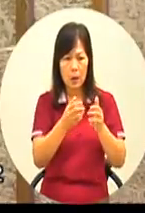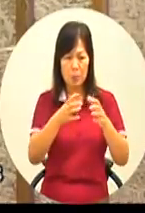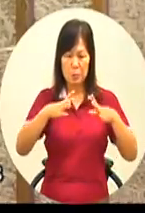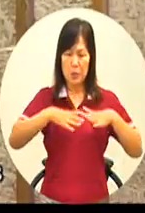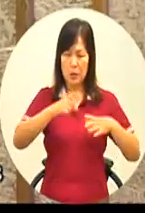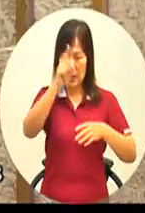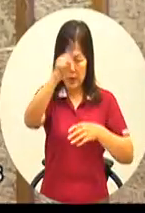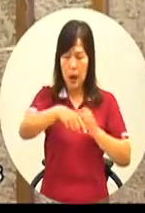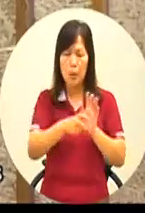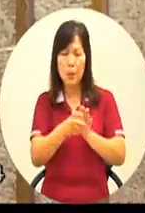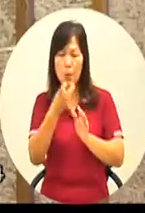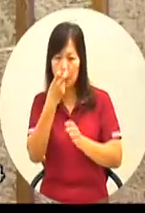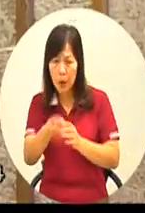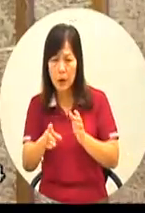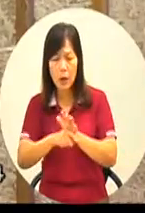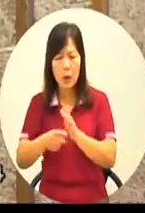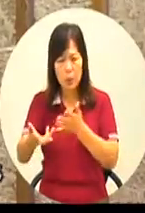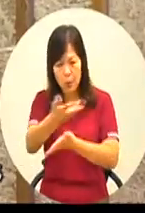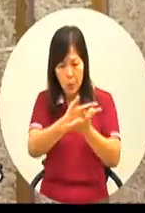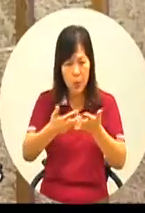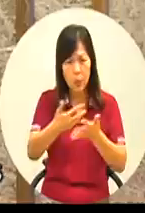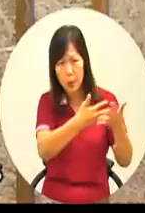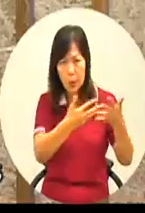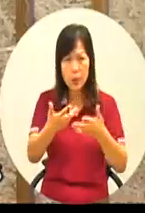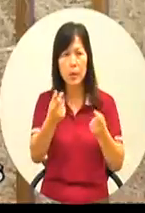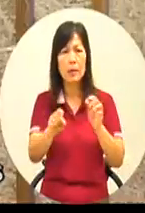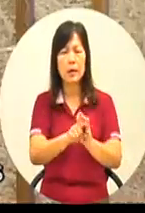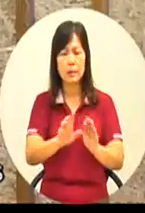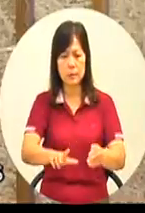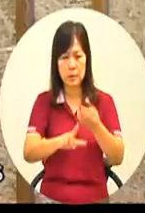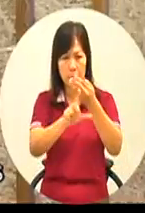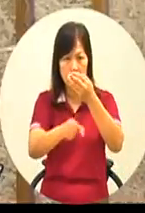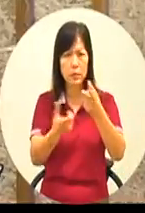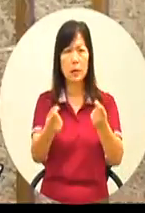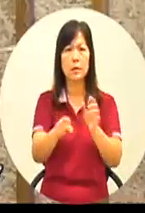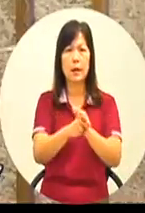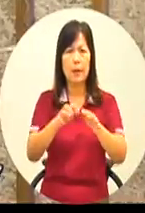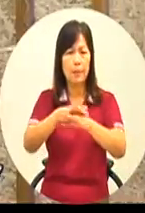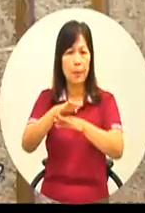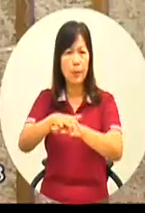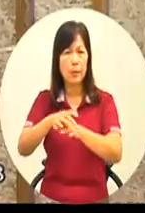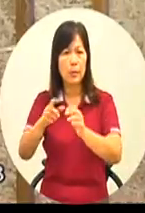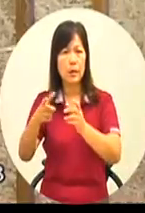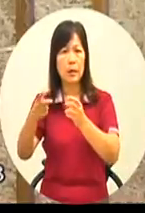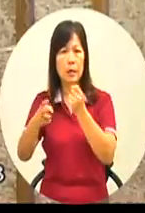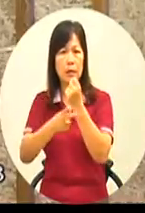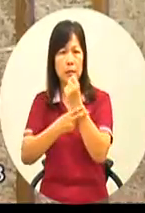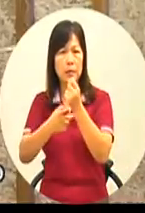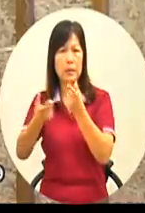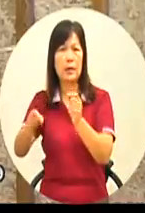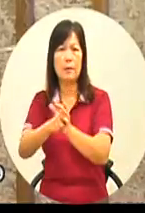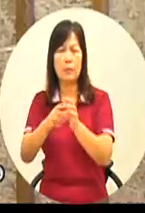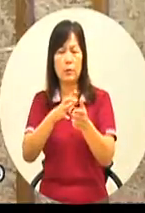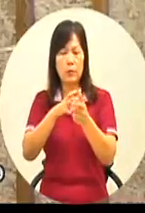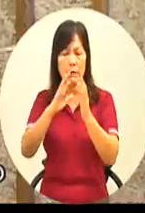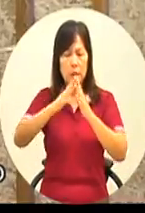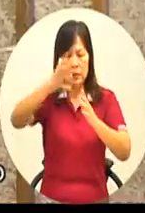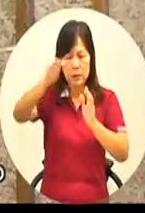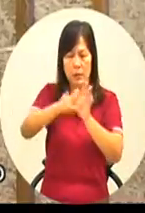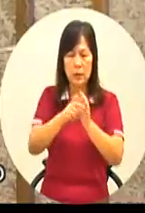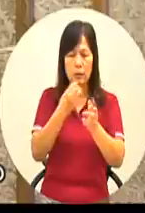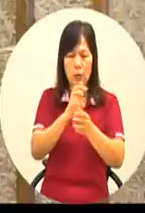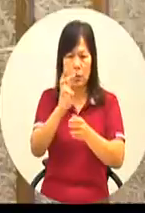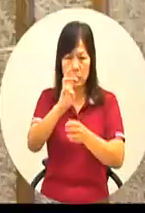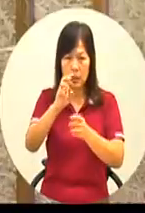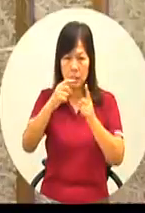一并来这边做一个双向的交流。就像今年9月份的时候，事实上我们布里斯本的市长他就亲自率领了30多人的访问团到高